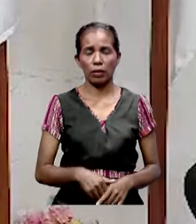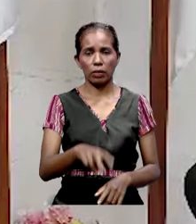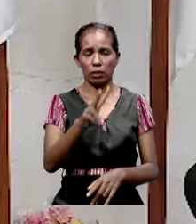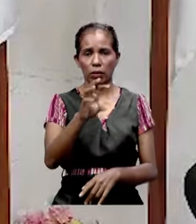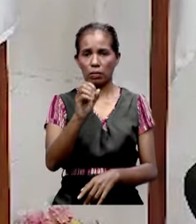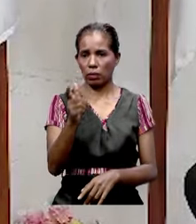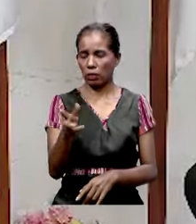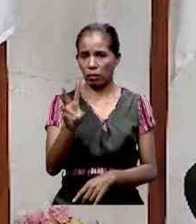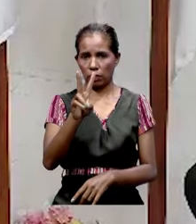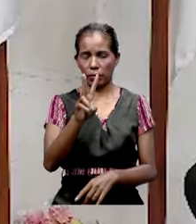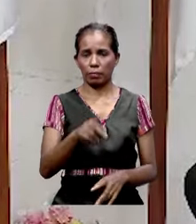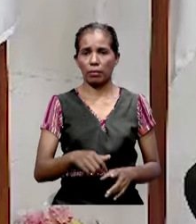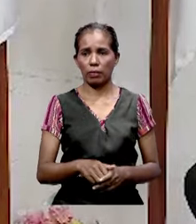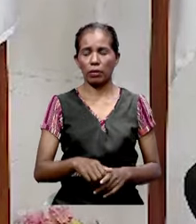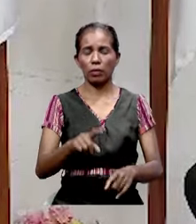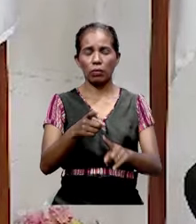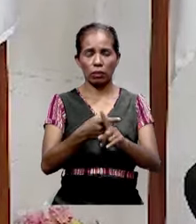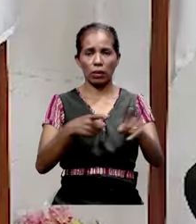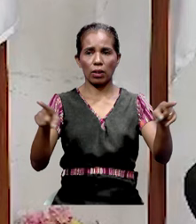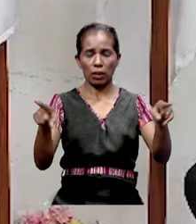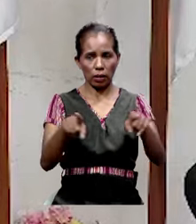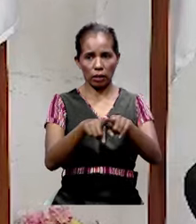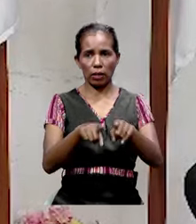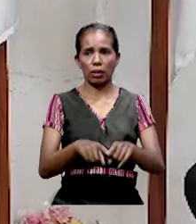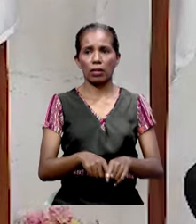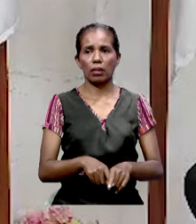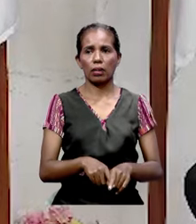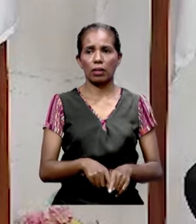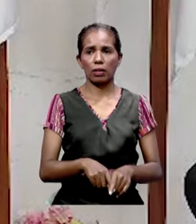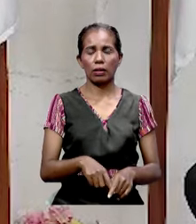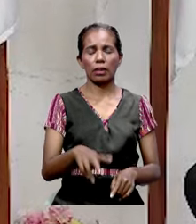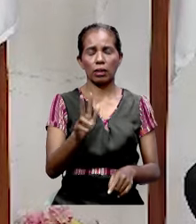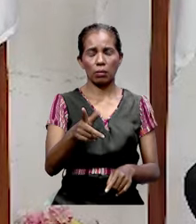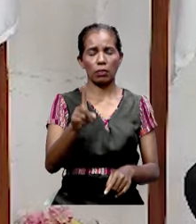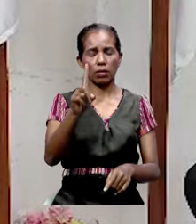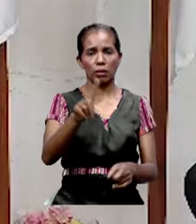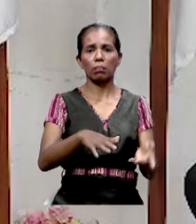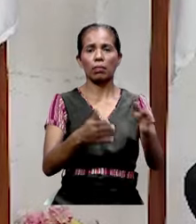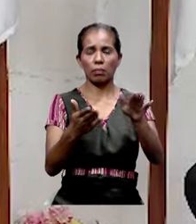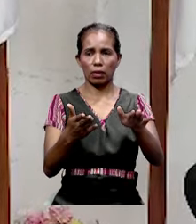2022. Fulan Anesam, 31 me matam.